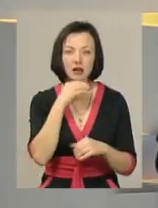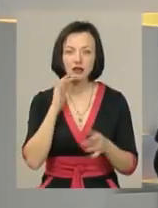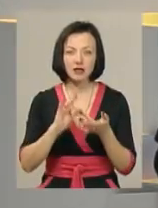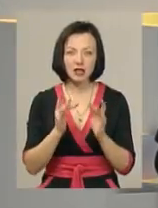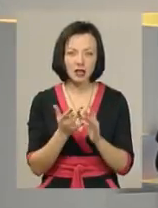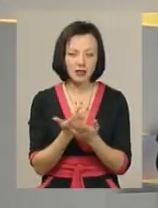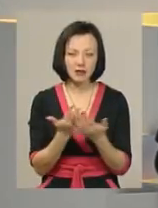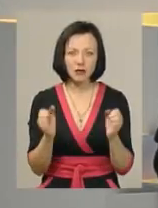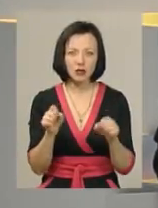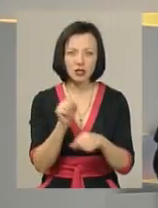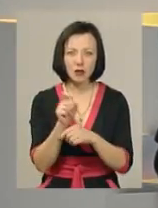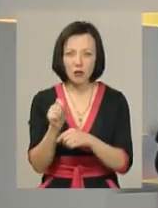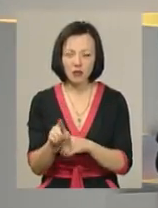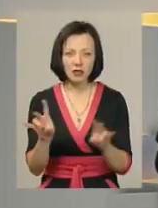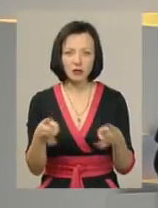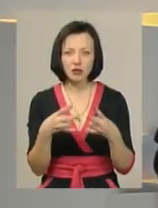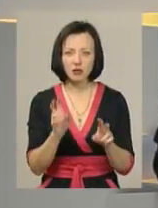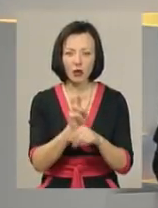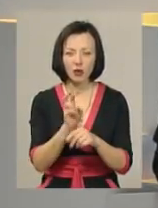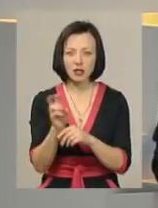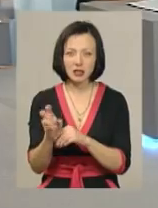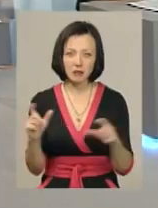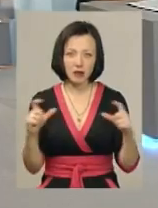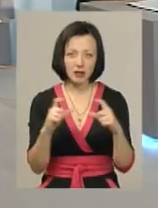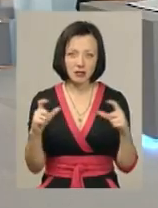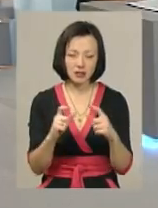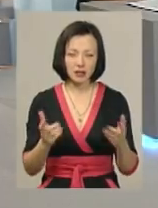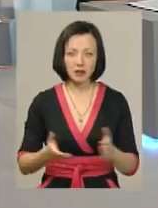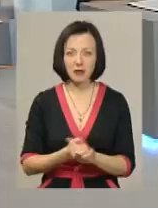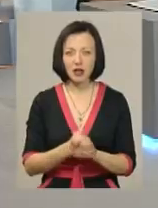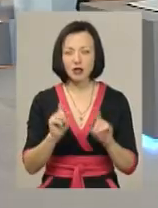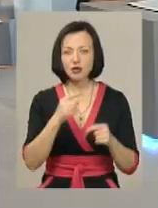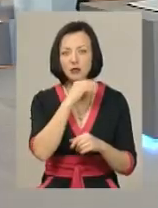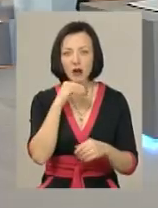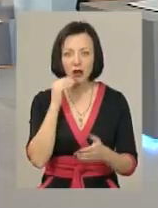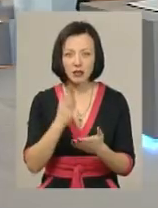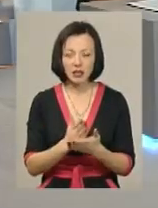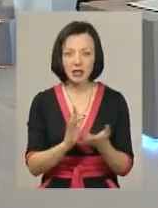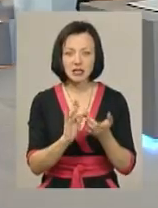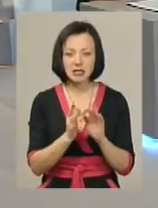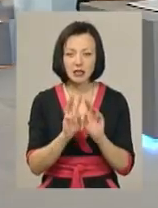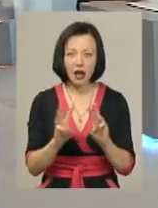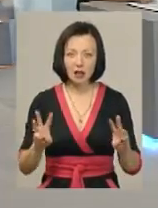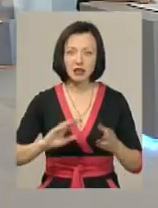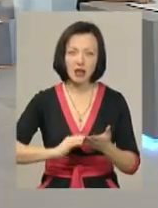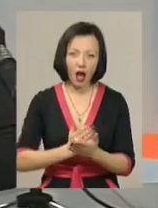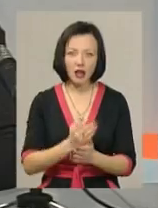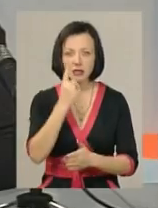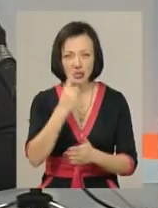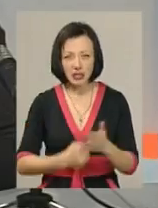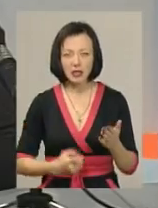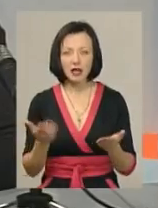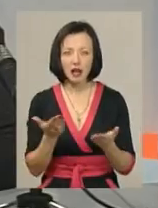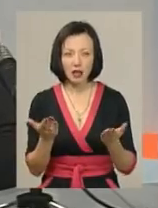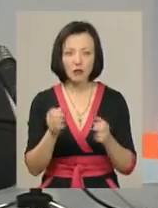інтернеті всього можна заказати не потрібно ходити по магазинам дуже багато є сайтів я якісних надійних